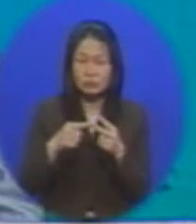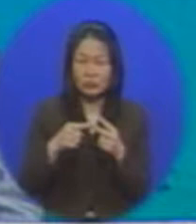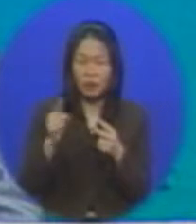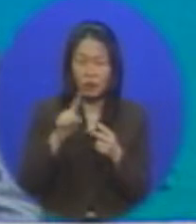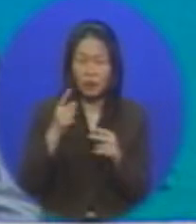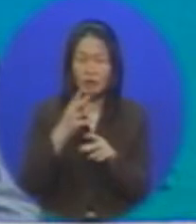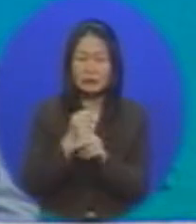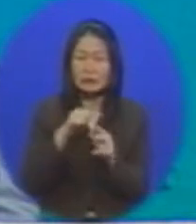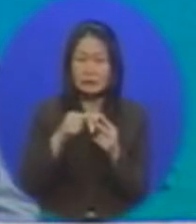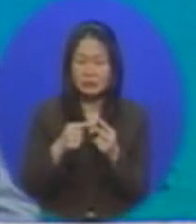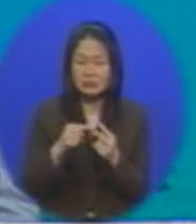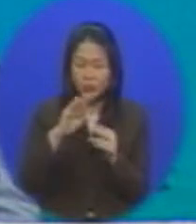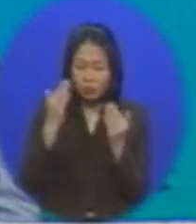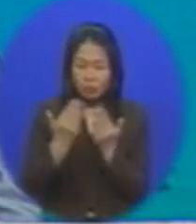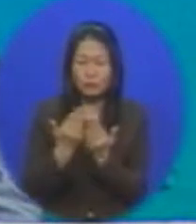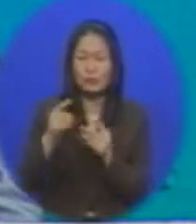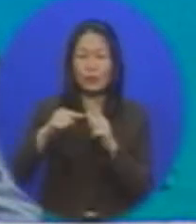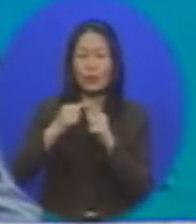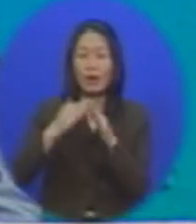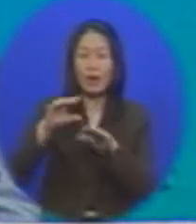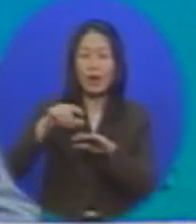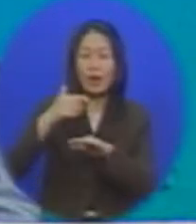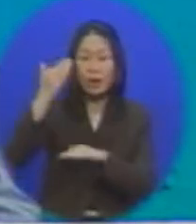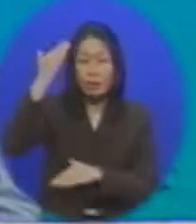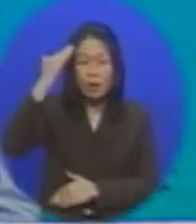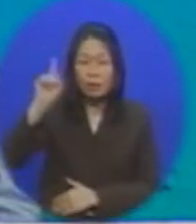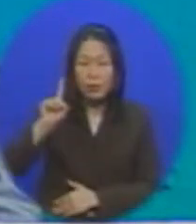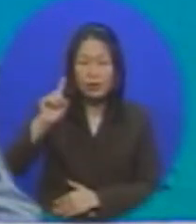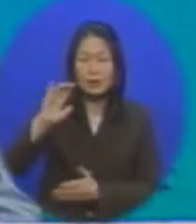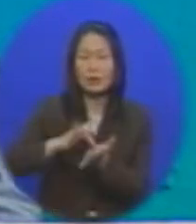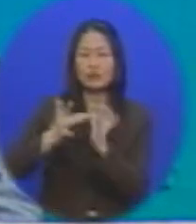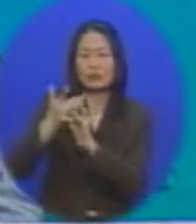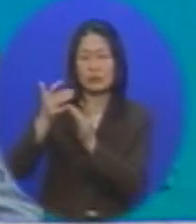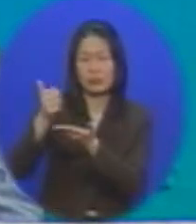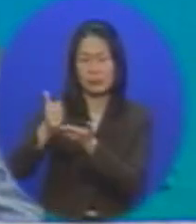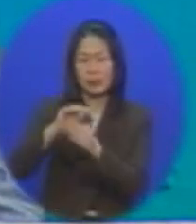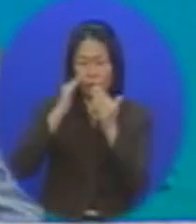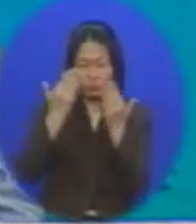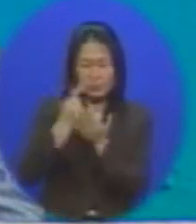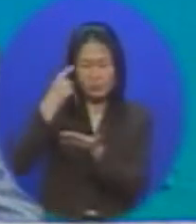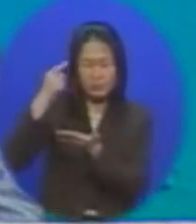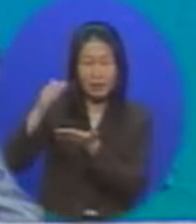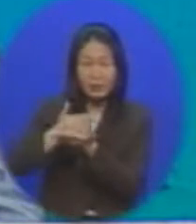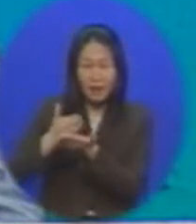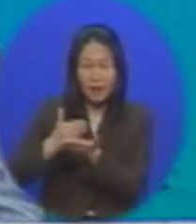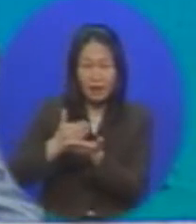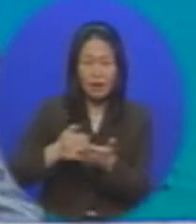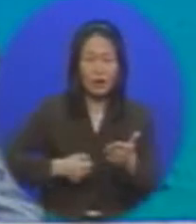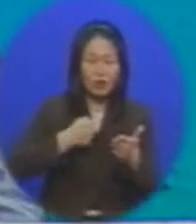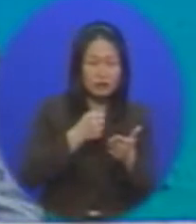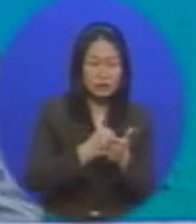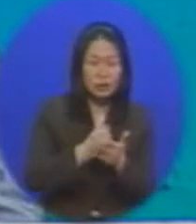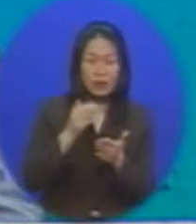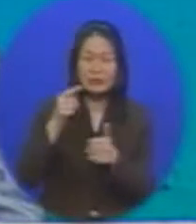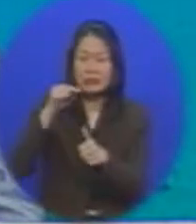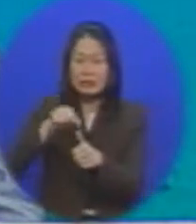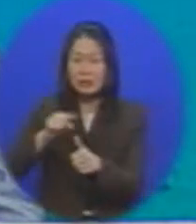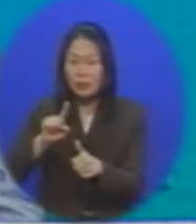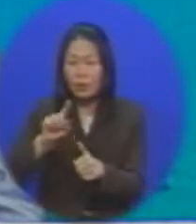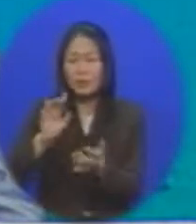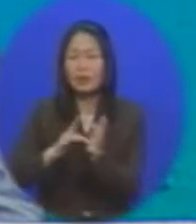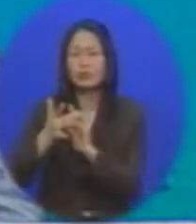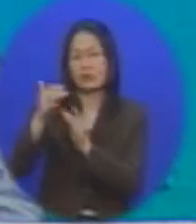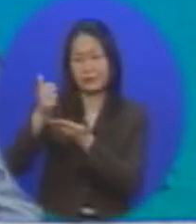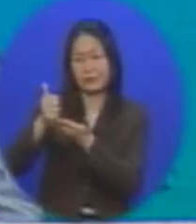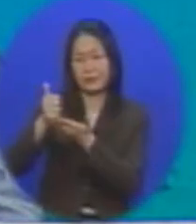예수님이 모든 판단하시고 예수님이 모든 결정하시고 예수님이 시키는 대로 하는 것 항상